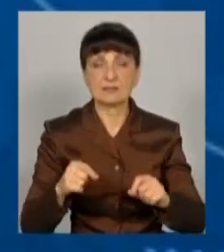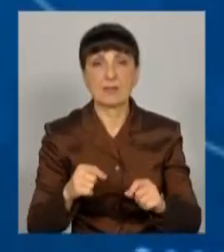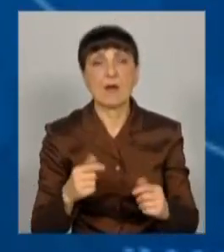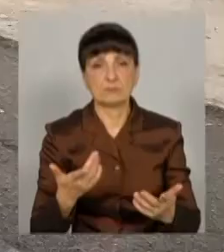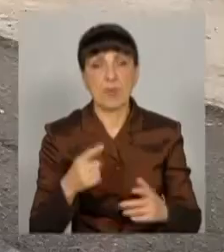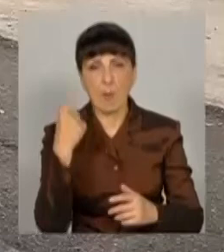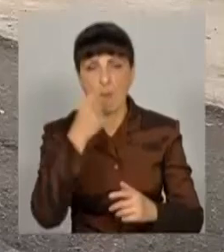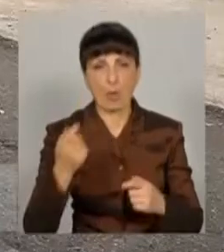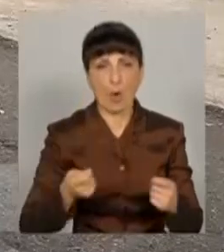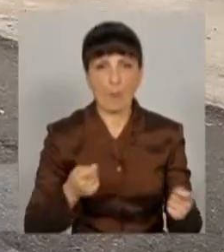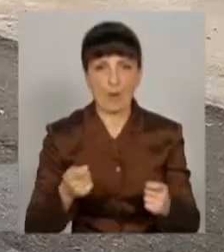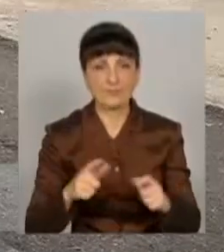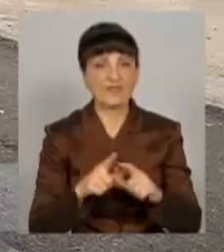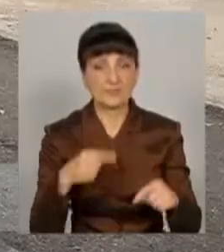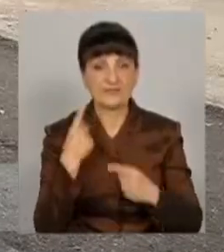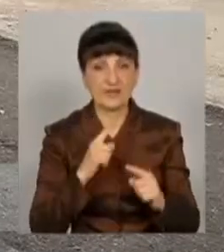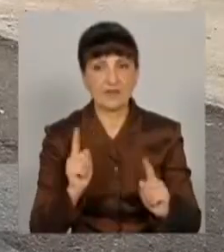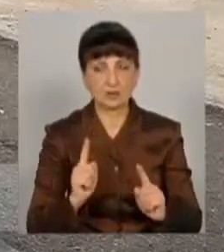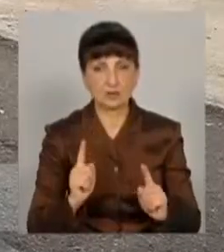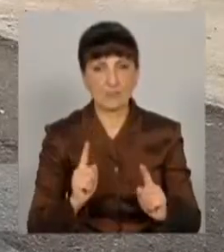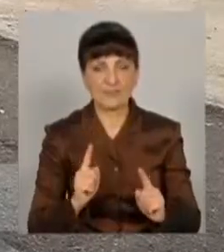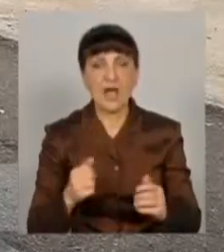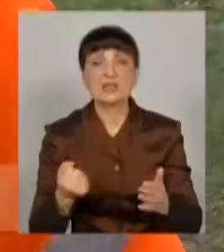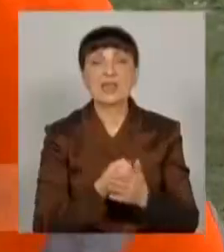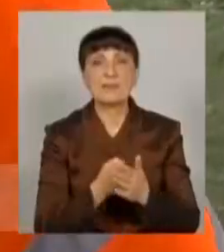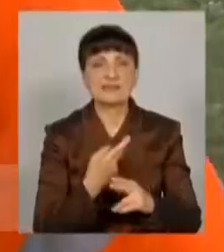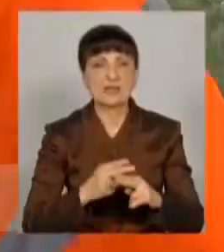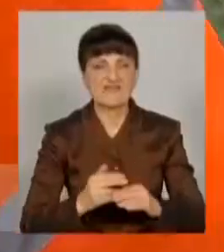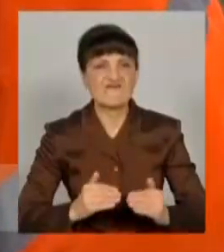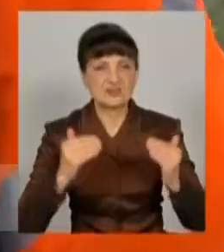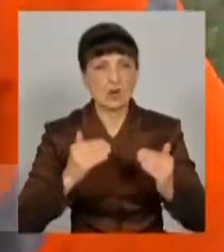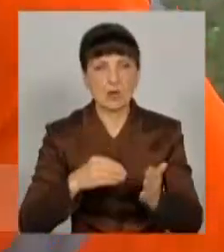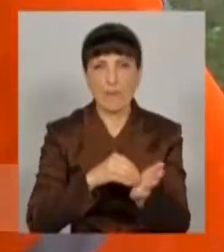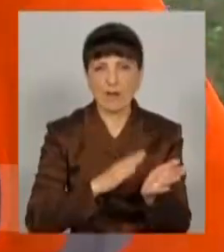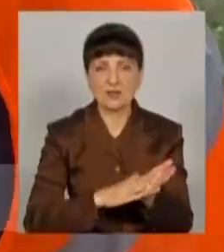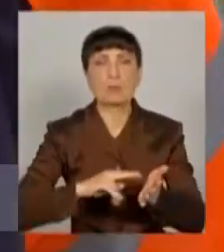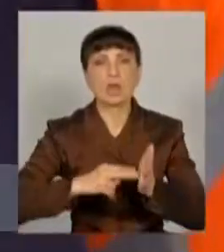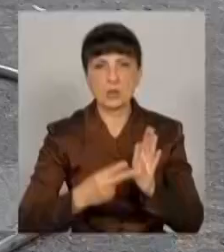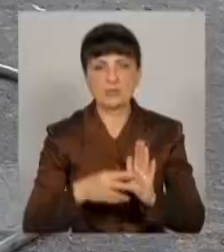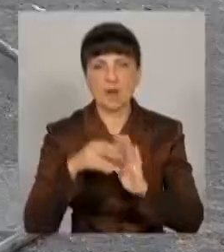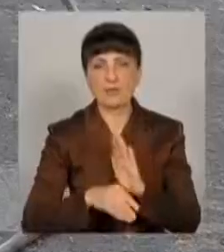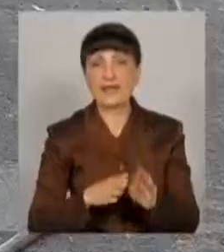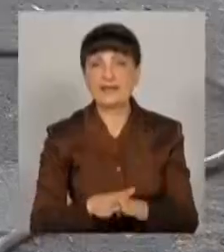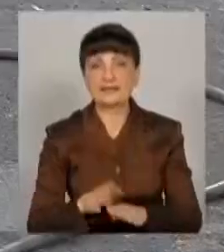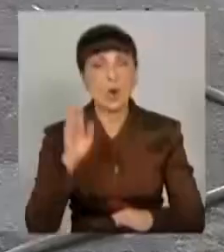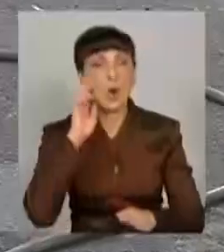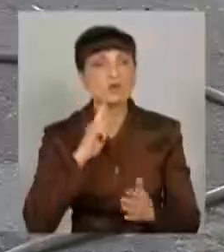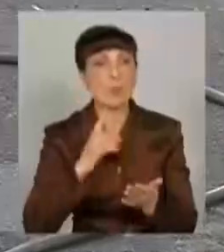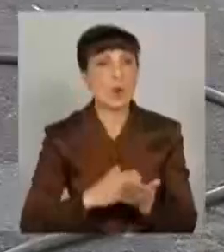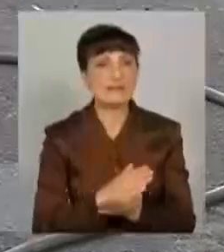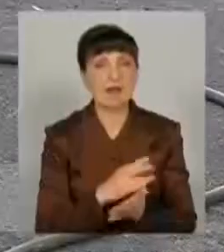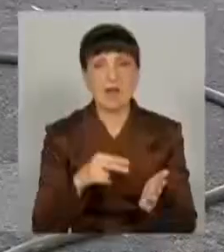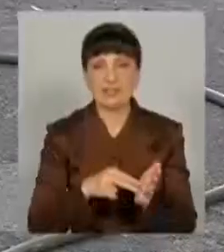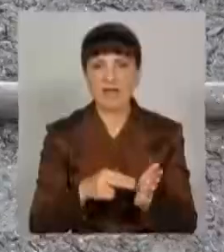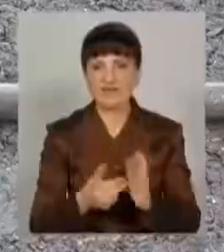естественных монополий. В ведомстве также отметили, что добиться таких высоких показателей планируется в рамках реализации госполитики тариф